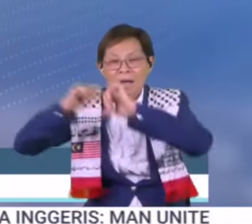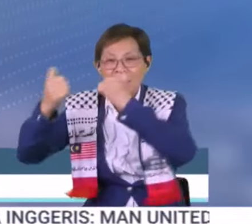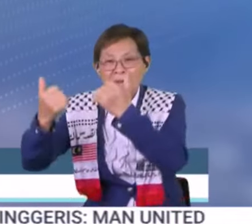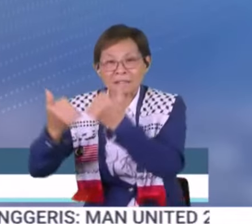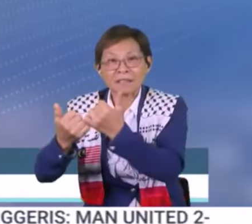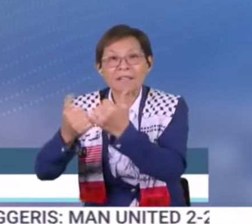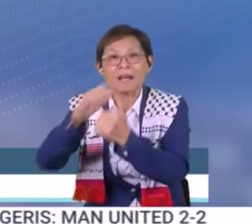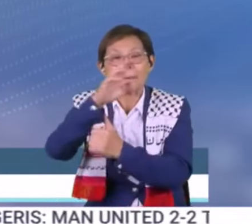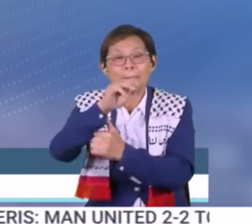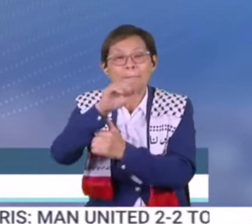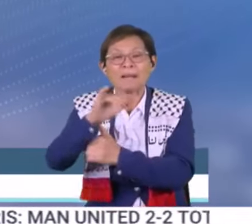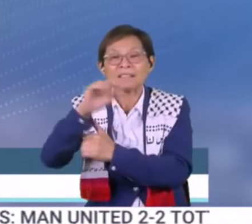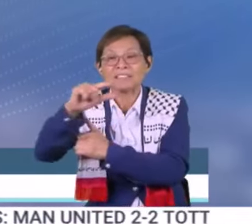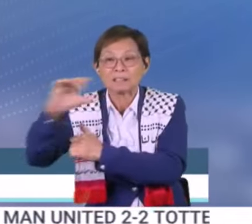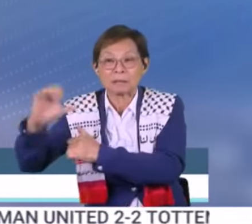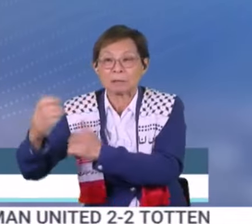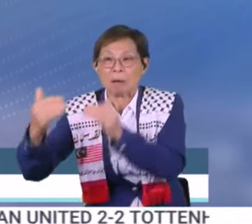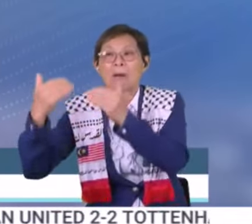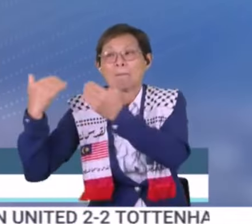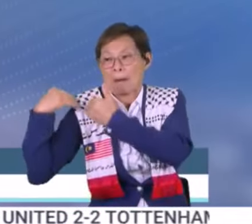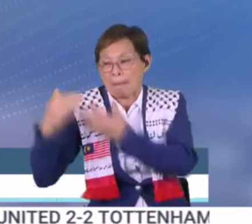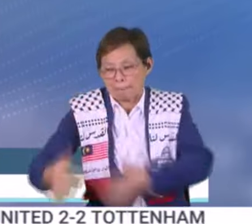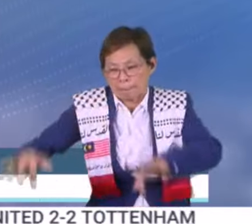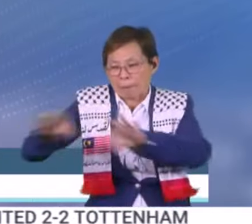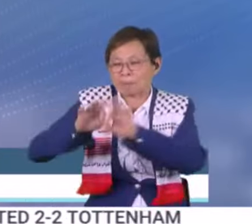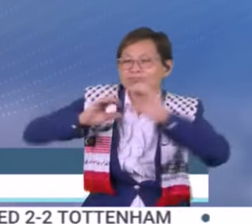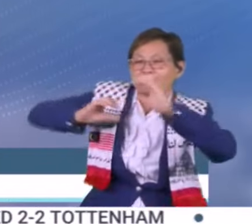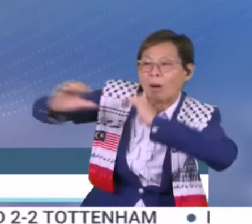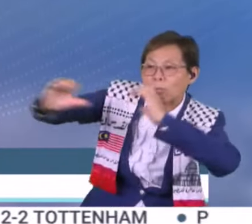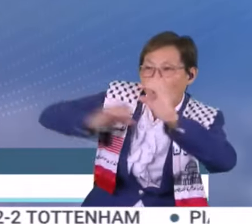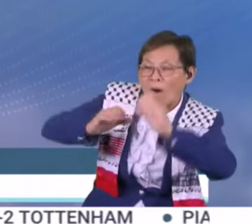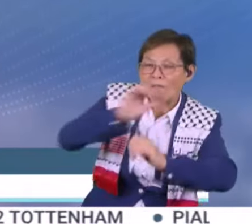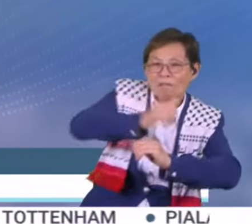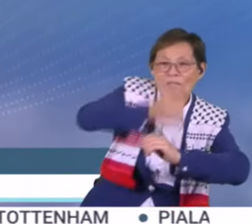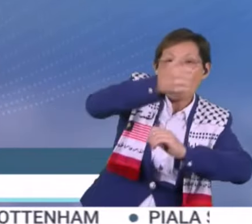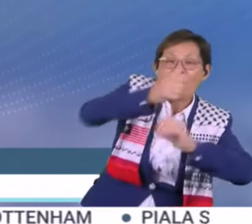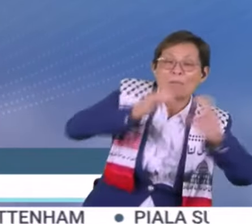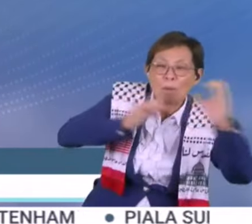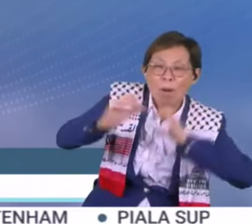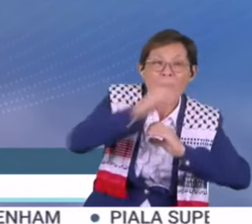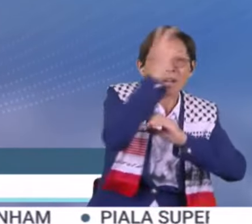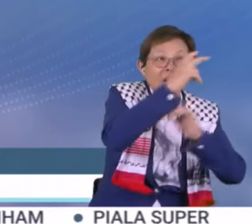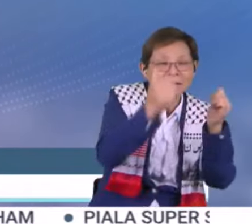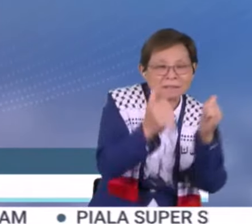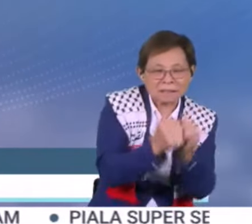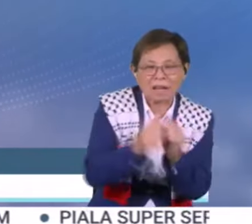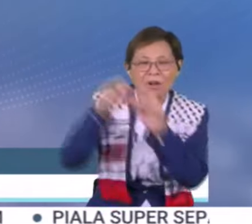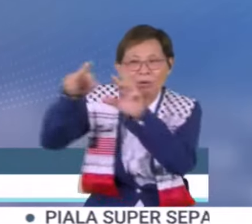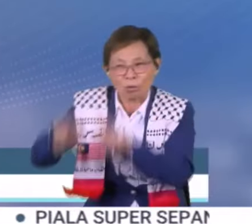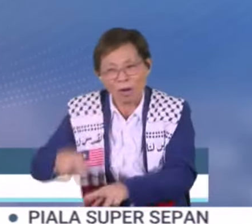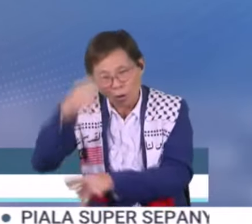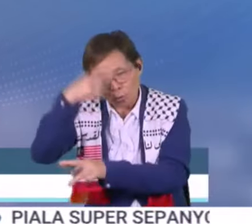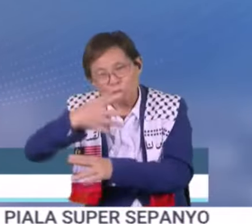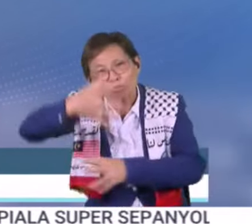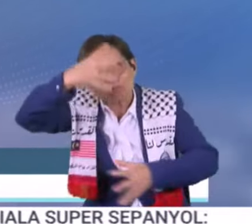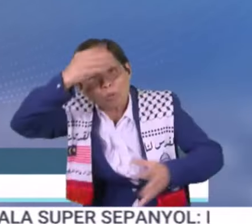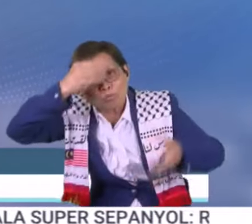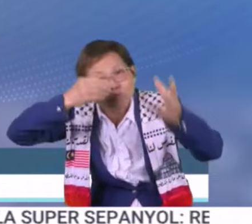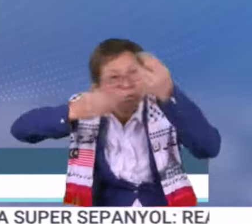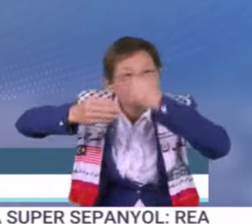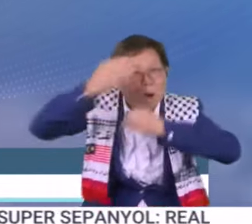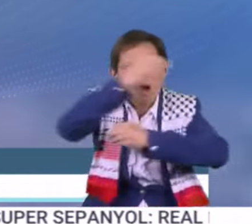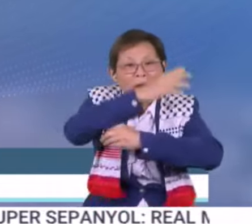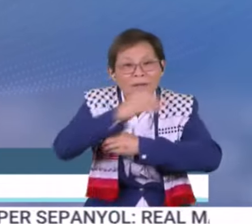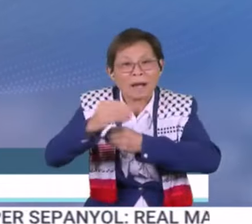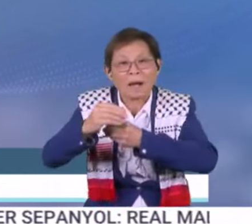berkenaan dilihat memainkan peranan penting sebagai komunikasi pertama antara kerajaan dan rakyat bagi mendapatkan